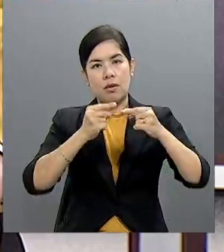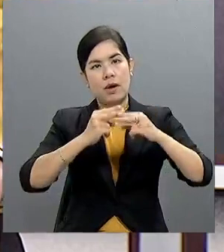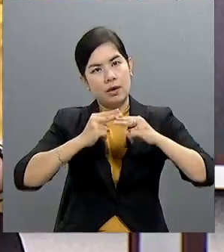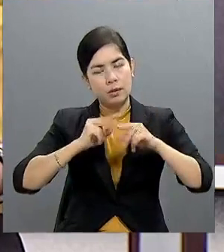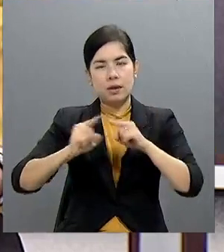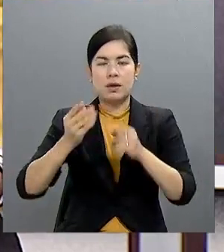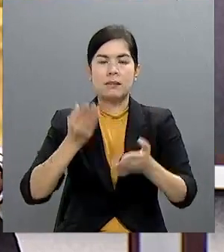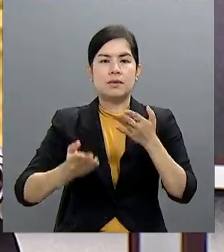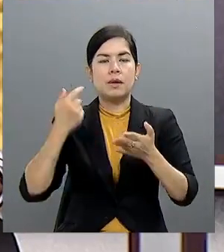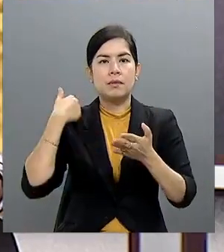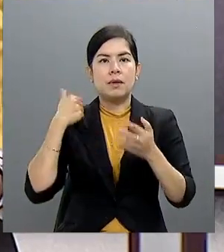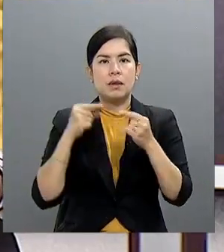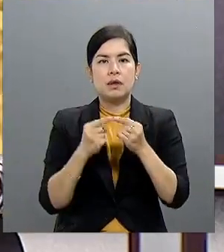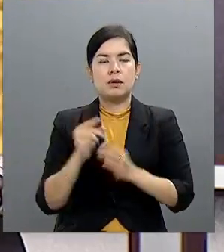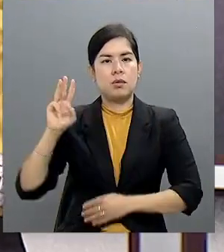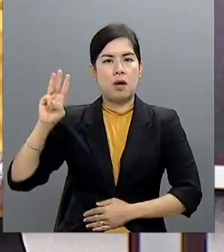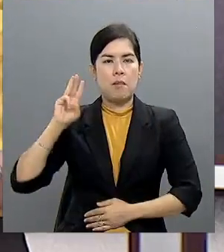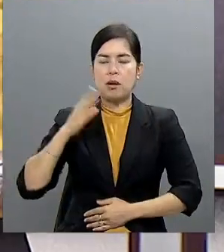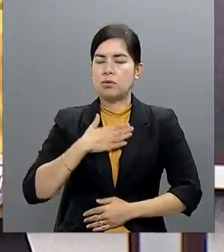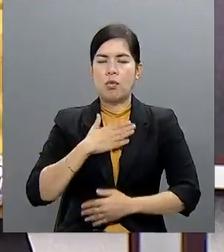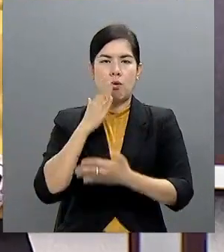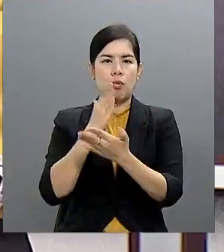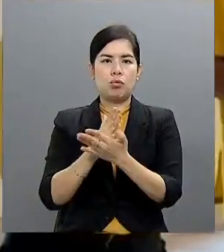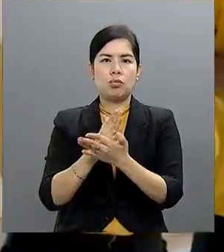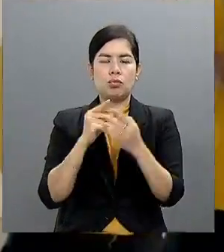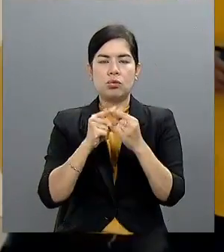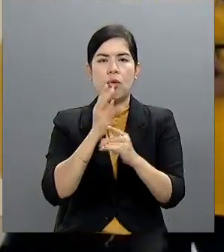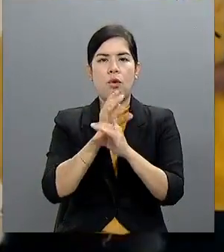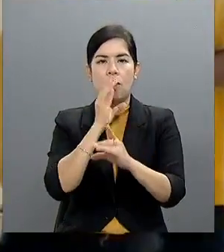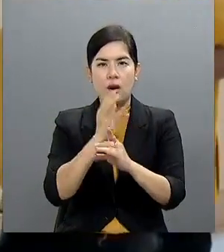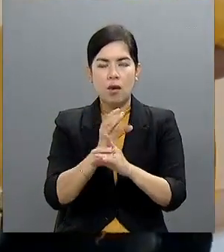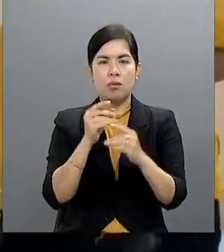งดเหล้าเข้าพรรษากันค่ะ